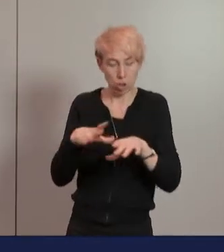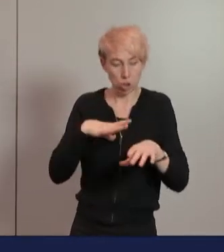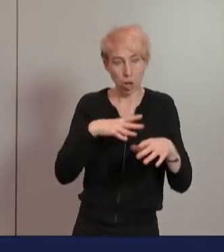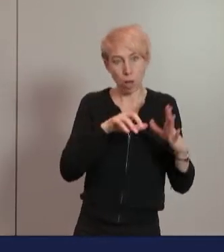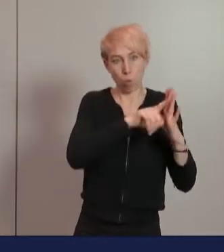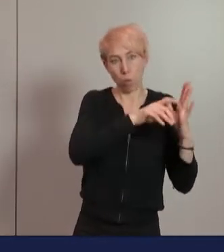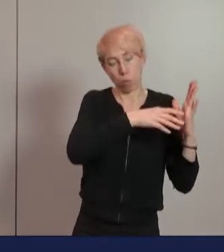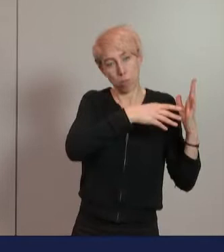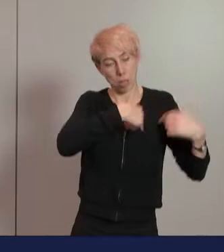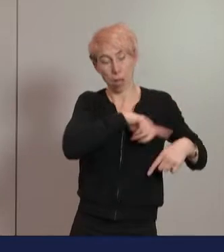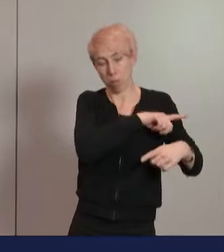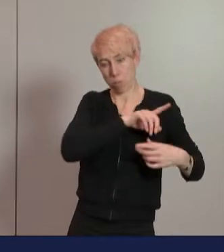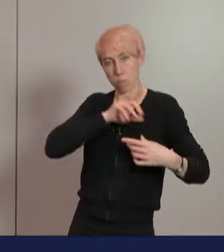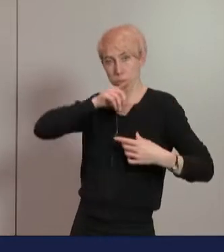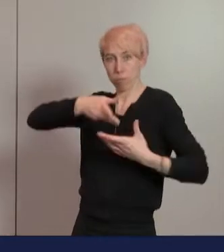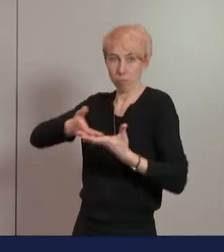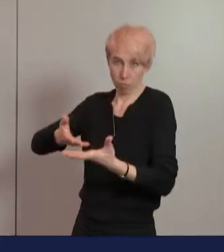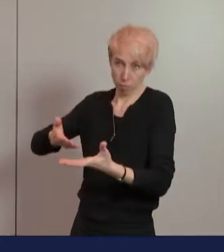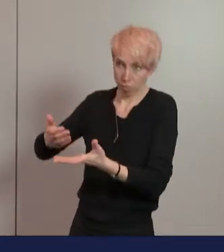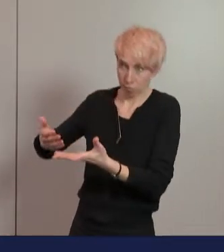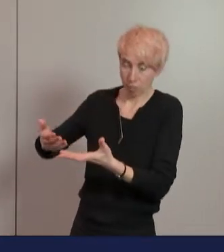soutien à la population, et ce, sans compensation de l'État.